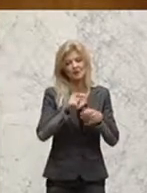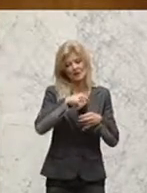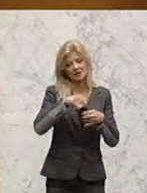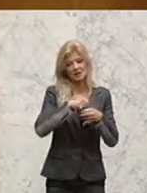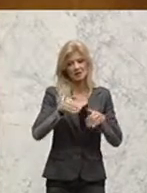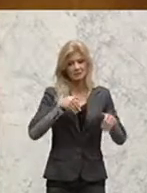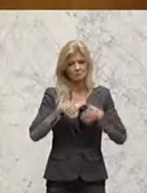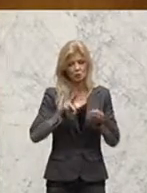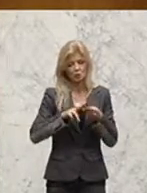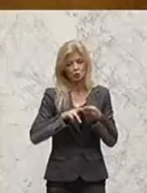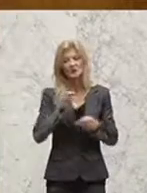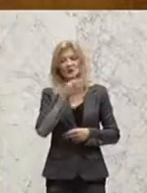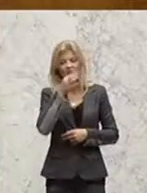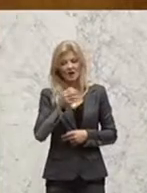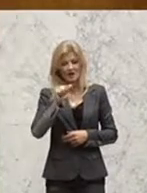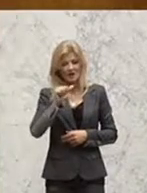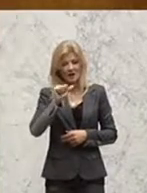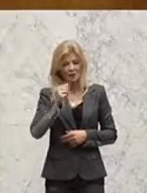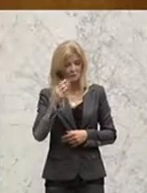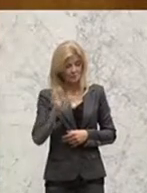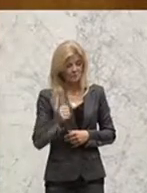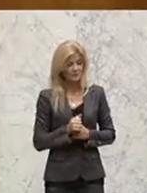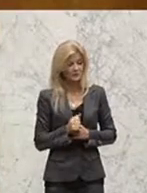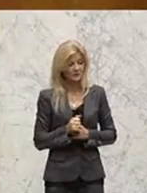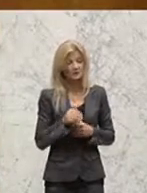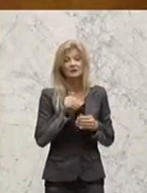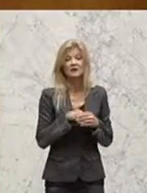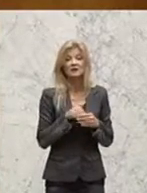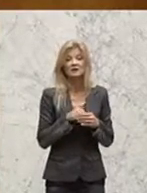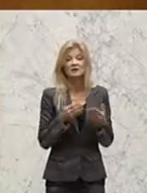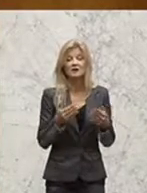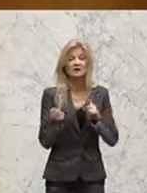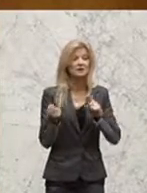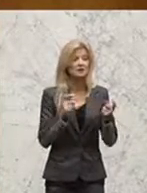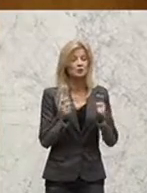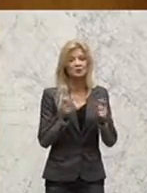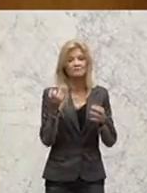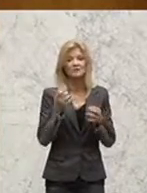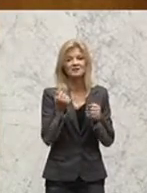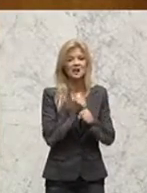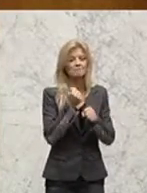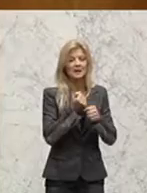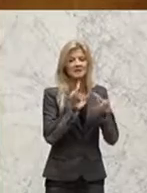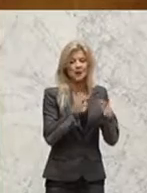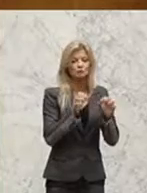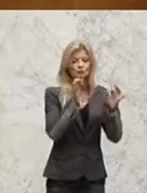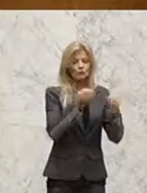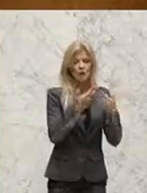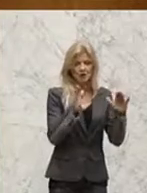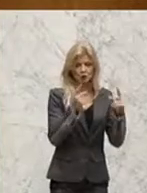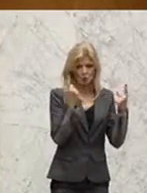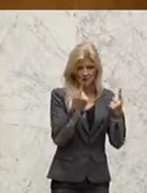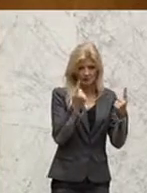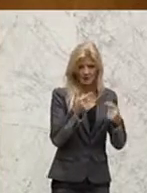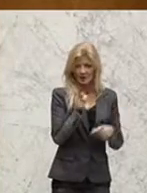not least die Frage 51, wo es hier um die Diskussion Arbeitserlaubnis geht für Asylwerber. Wie